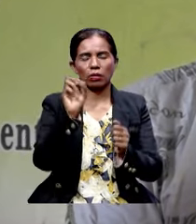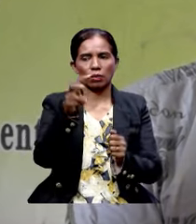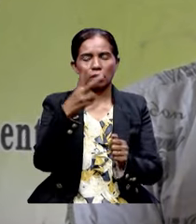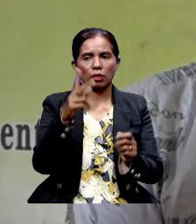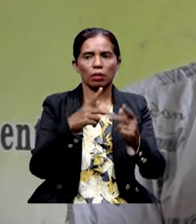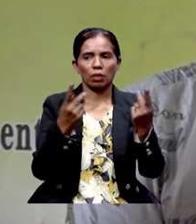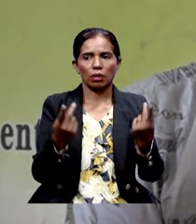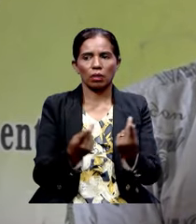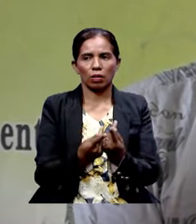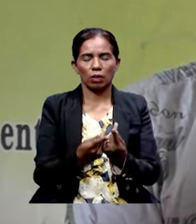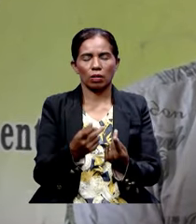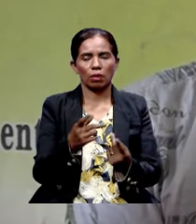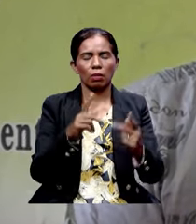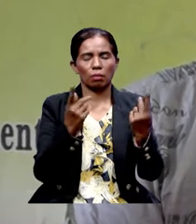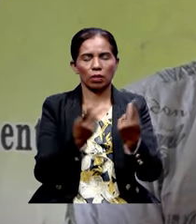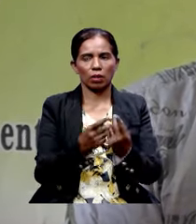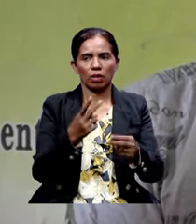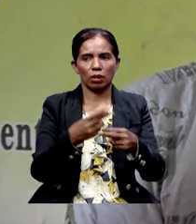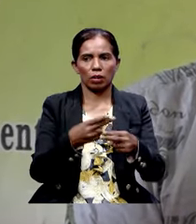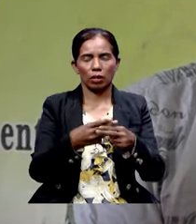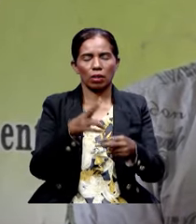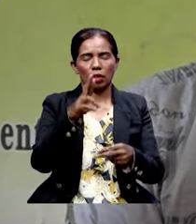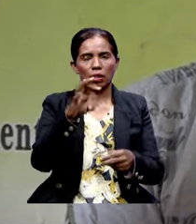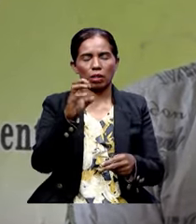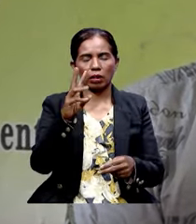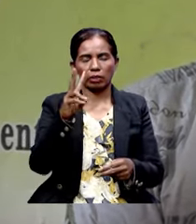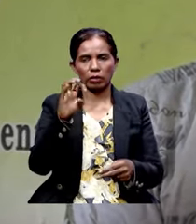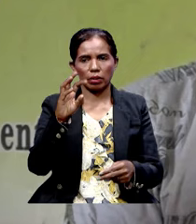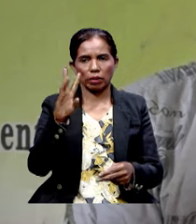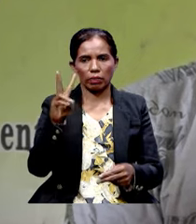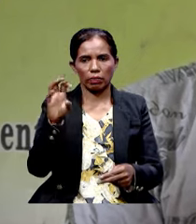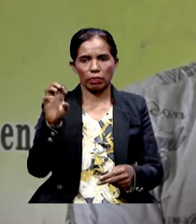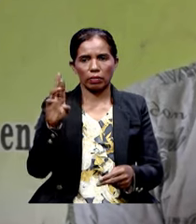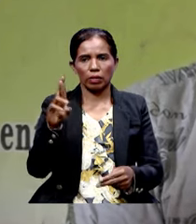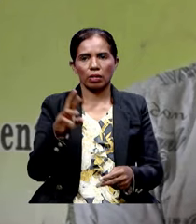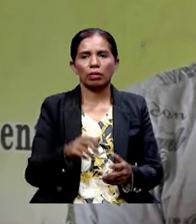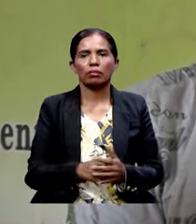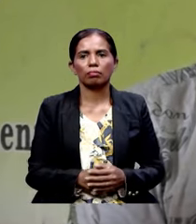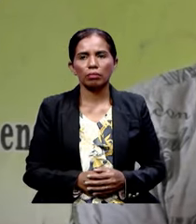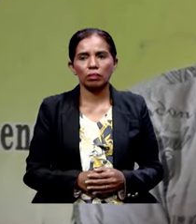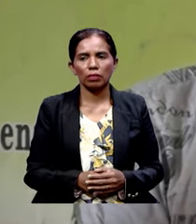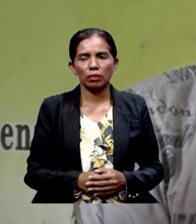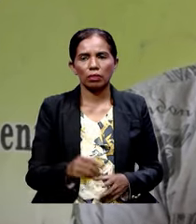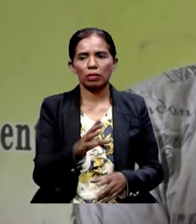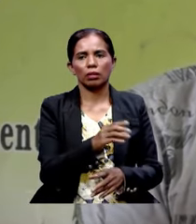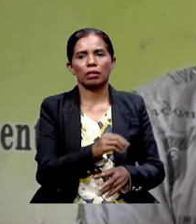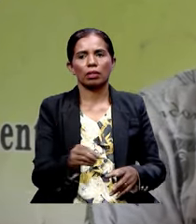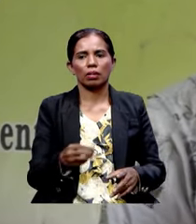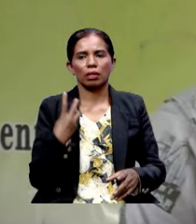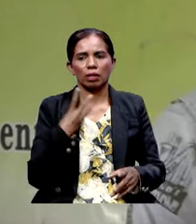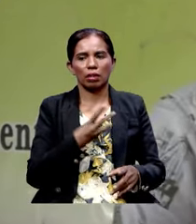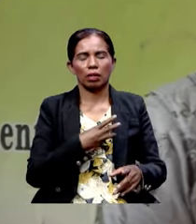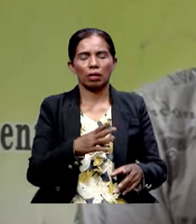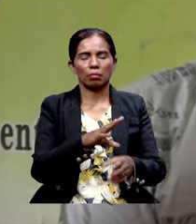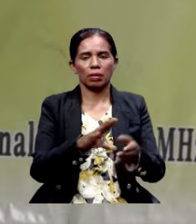Kompania Reviver. Kompania Reviver nenin nia mas ihabe kwetansi ni ami kari hele